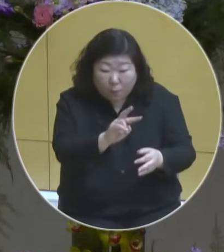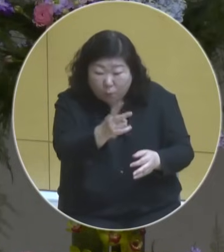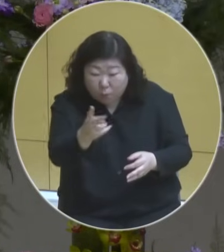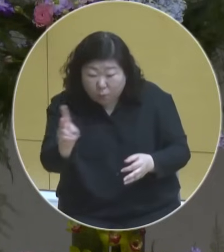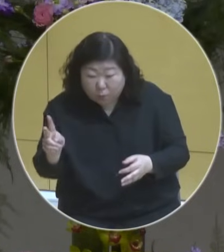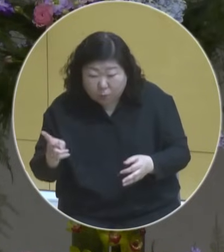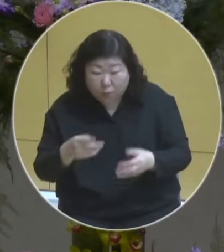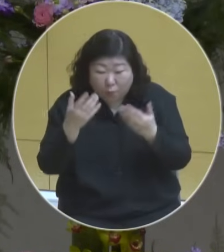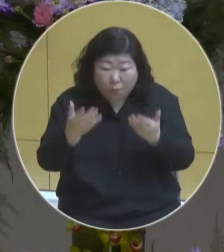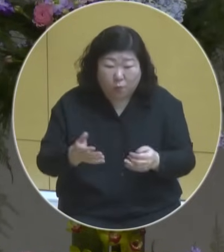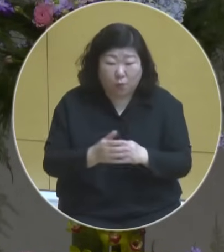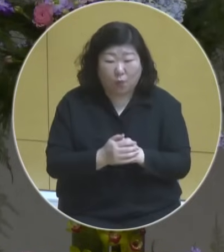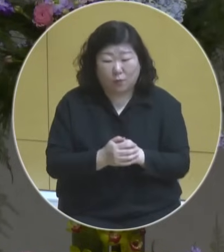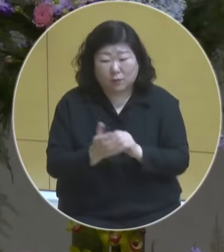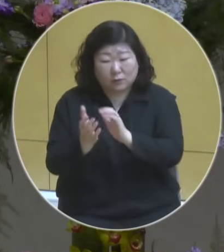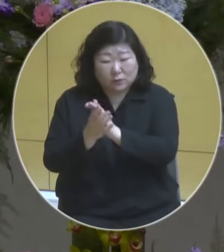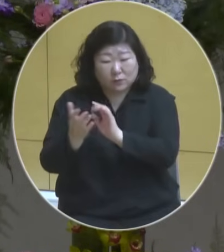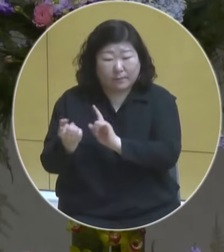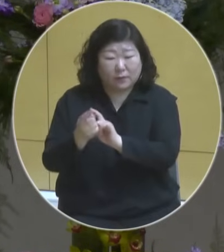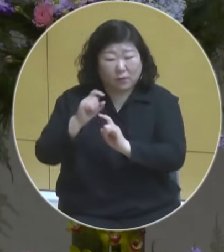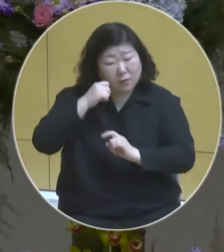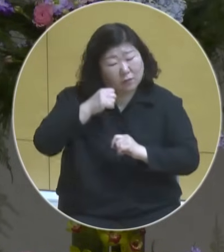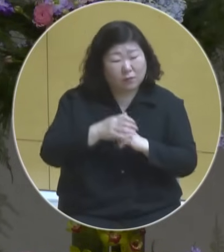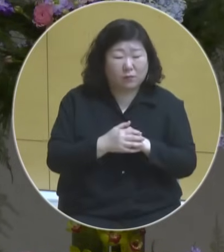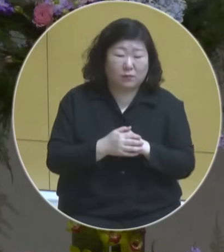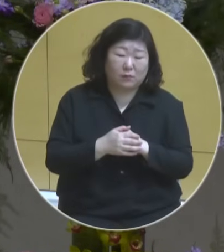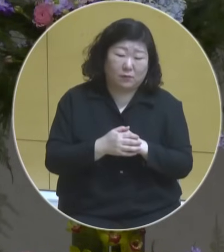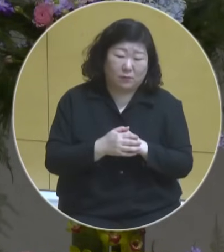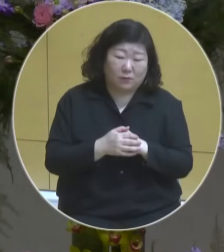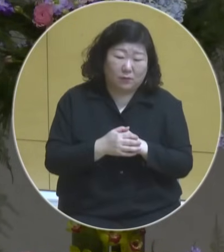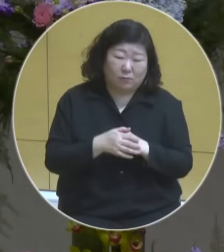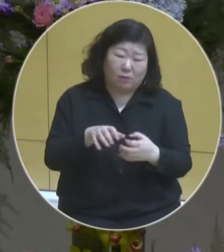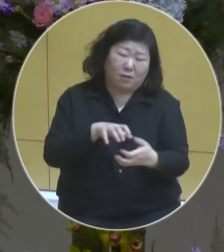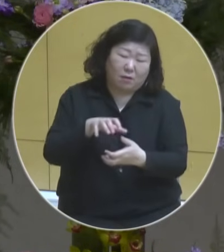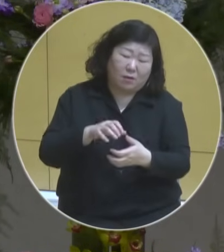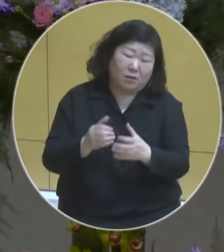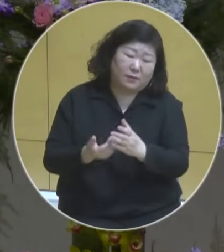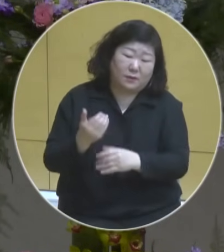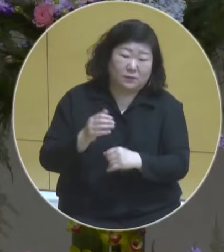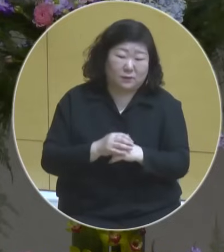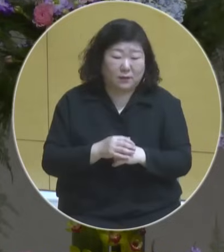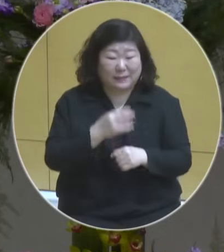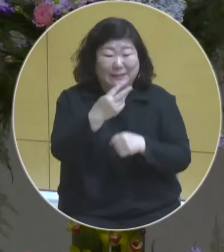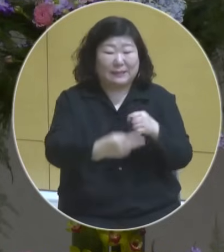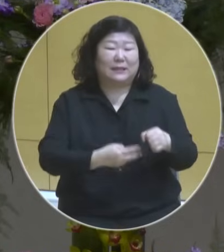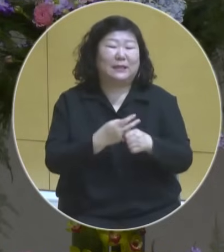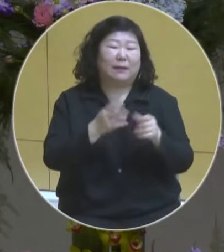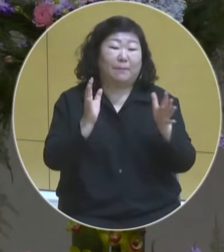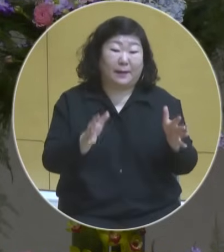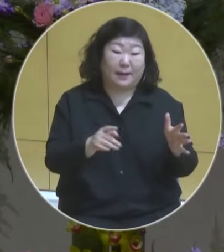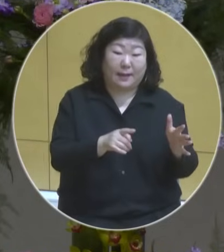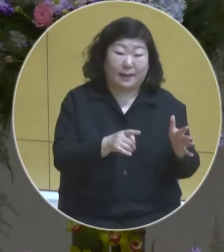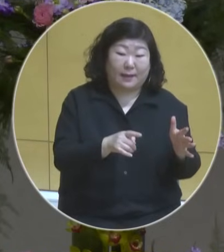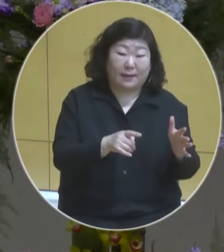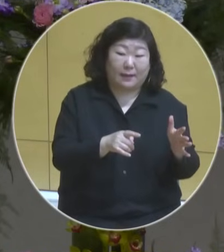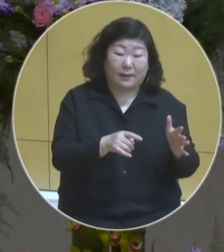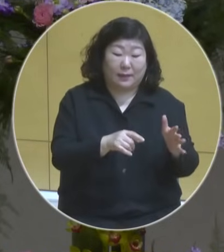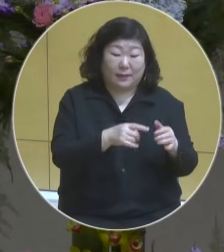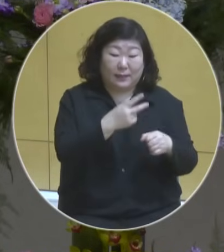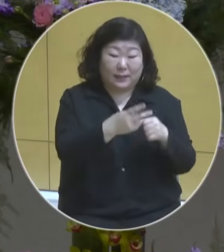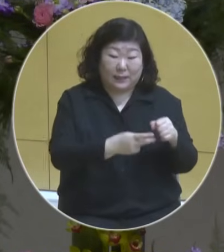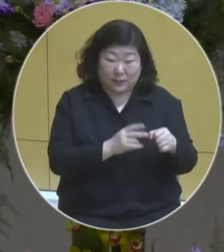친구나 사회생활에 혼란이 일어나게 됩니다 그래서 시행 2년만인 1931년에 주